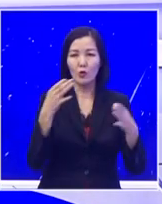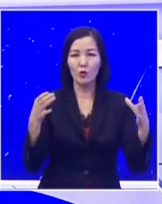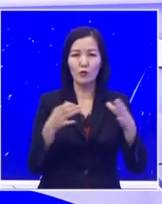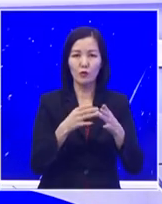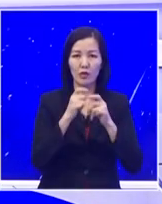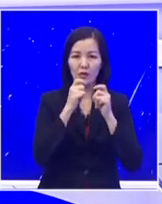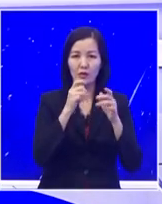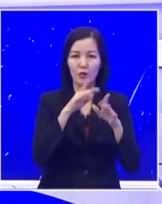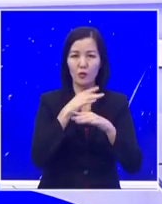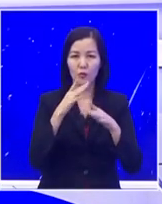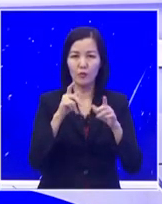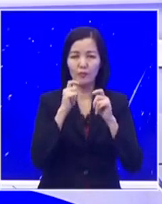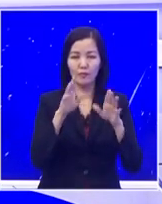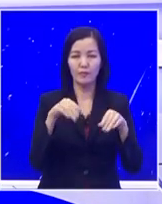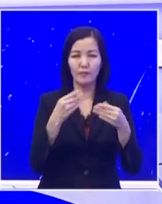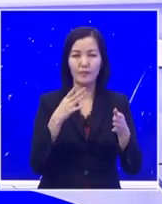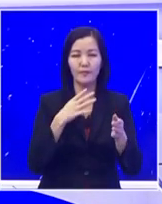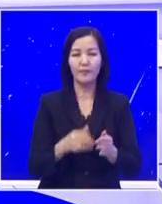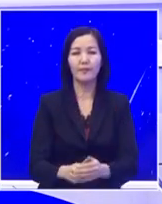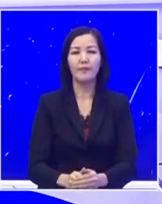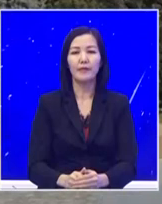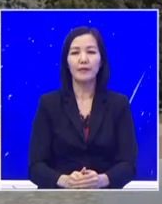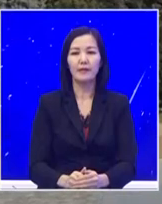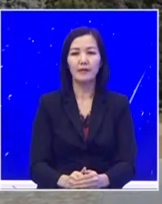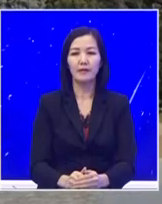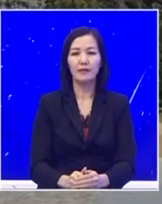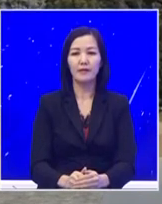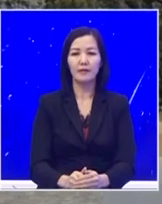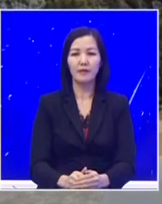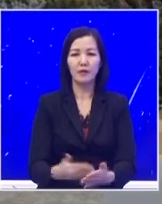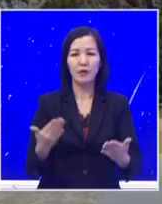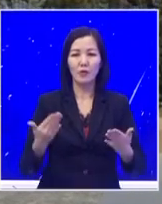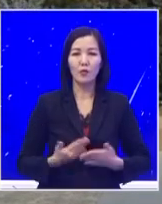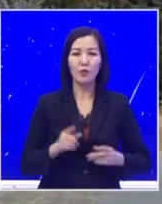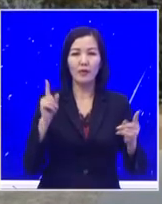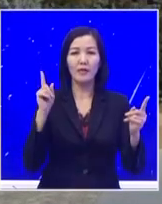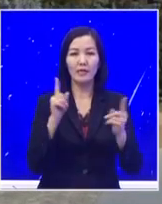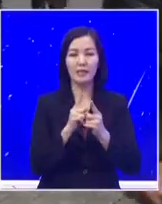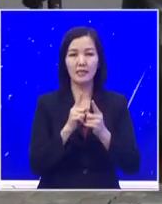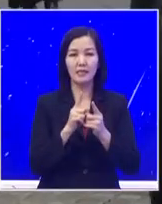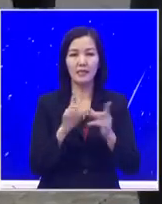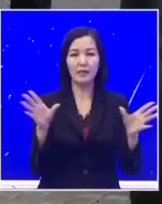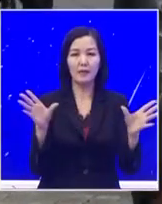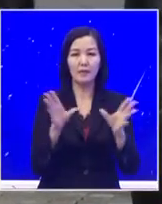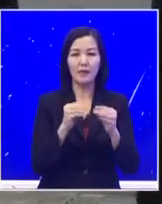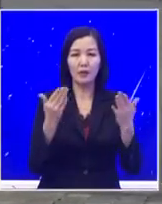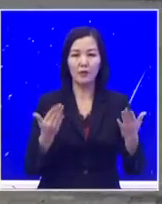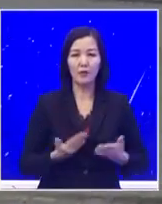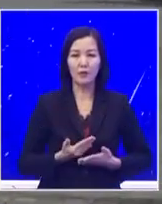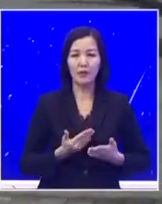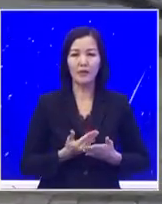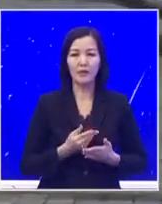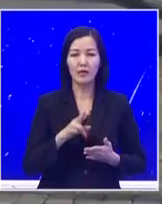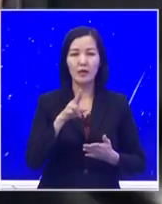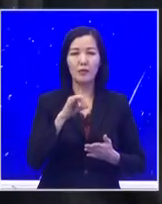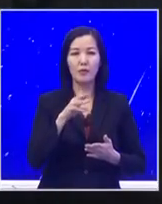дейді тілшіміз Күлжанат Мақұлжанова. Өмір тоғыстырды, өнер табыстырды. Оралбай мен Аян Мұхамедиевтар Петр